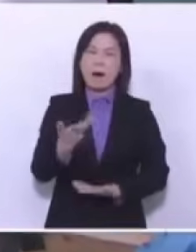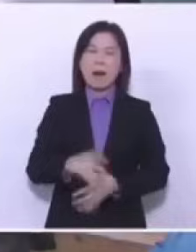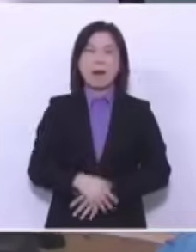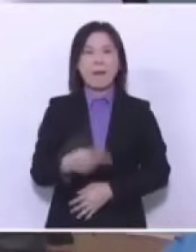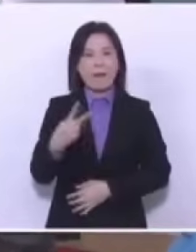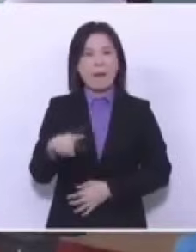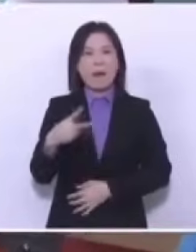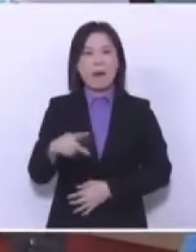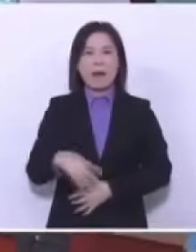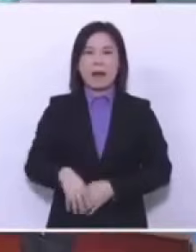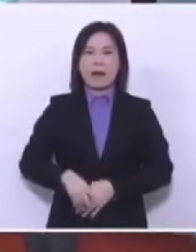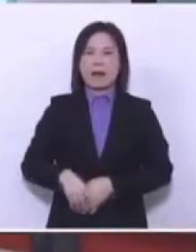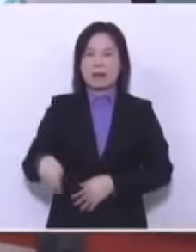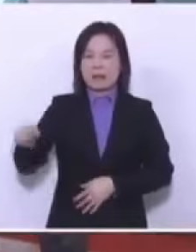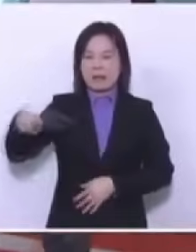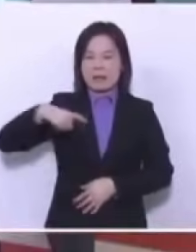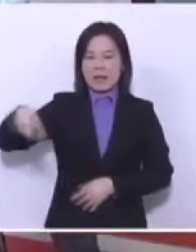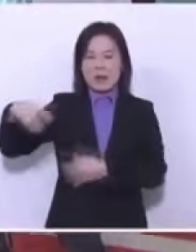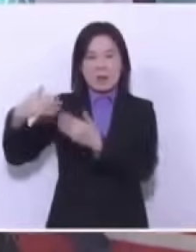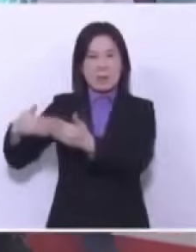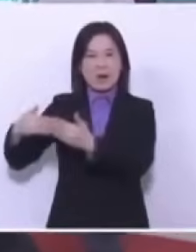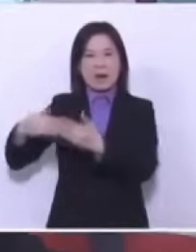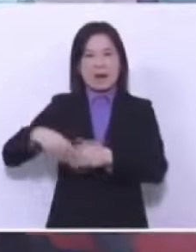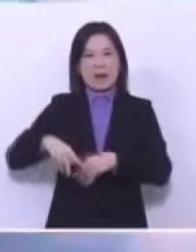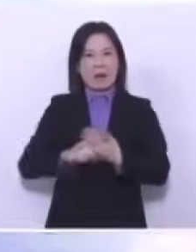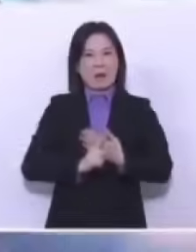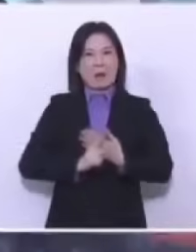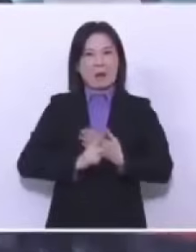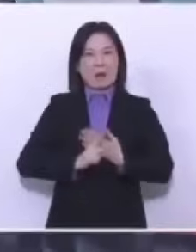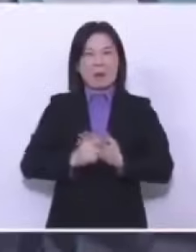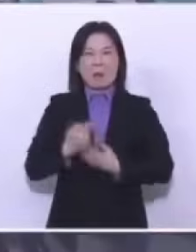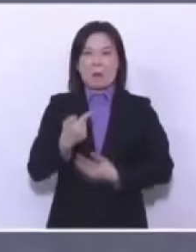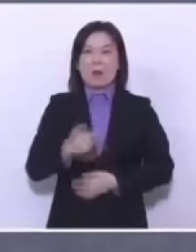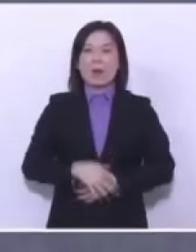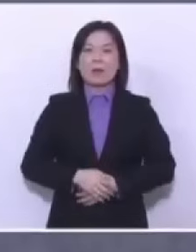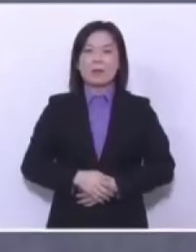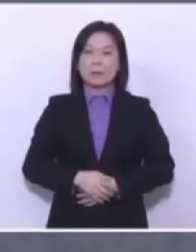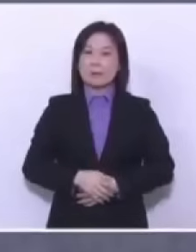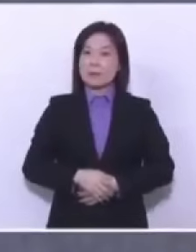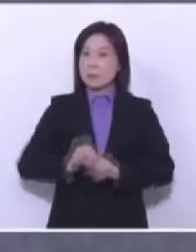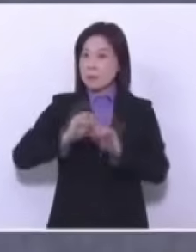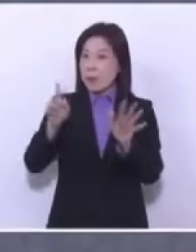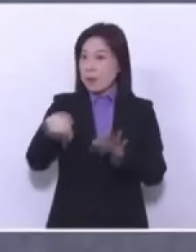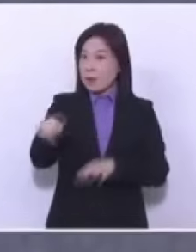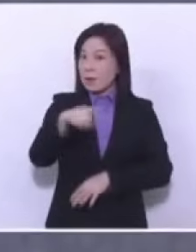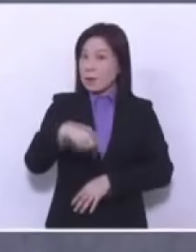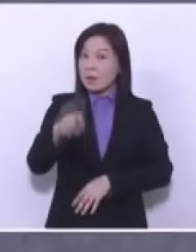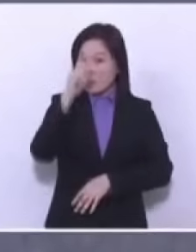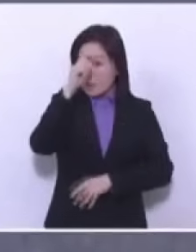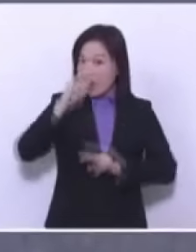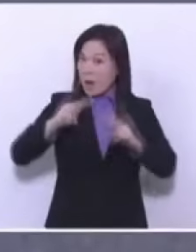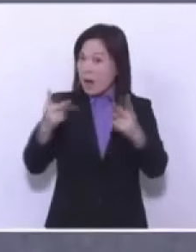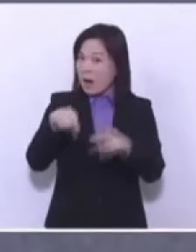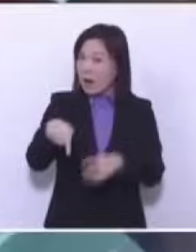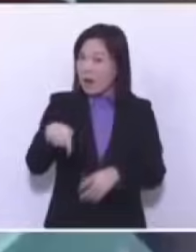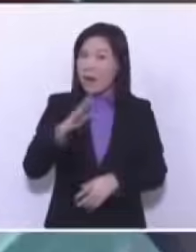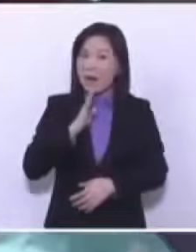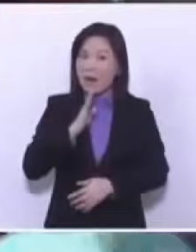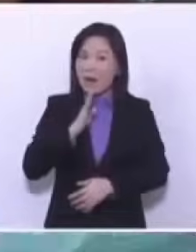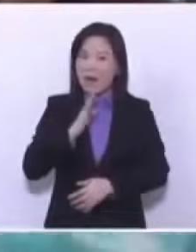越来越紧张的两岸关系。我要问大家，这是你们期望的改变吗？